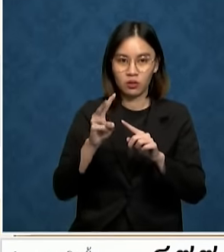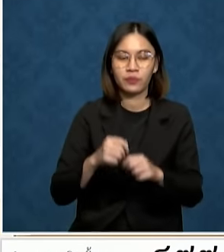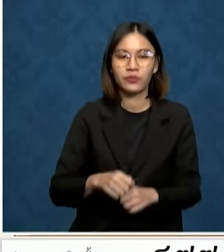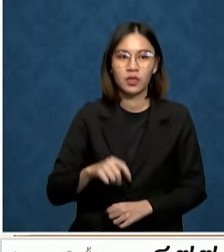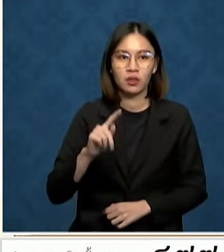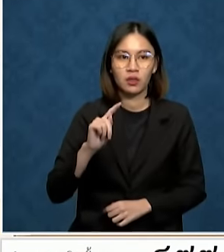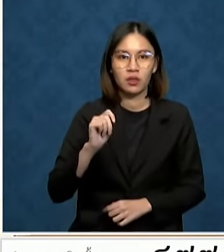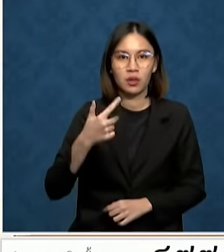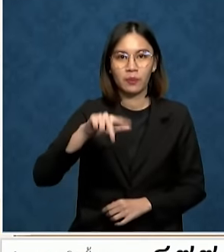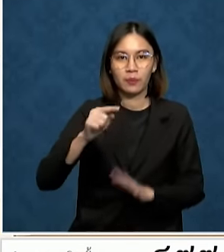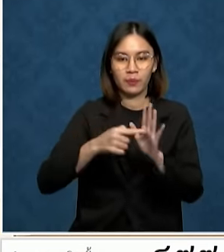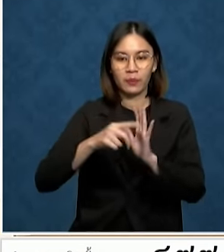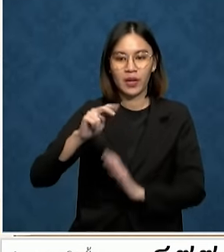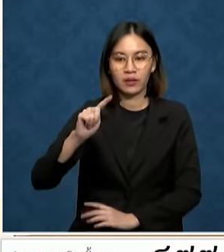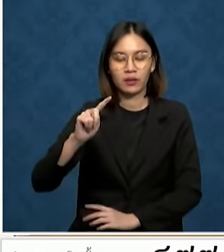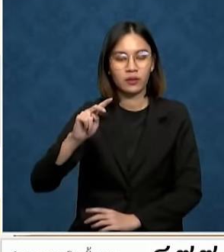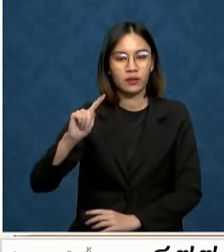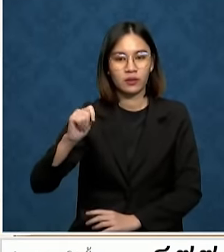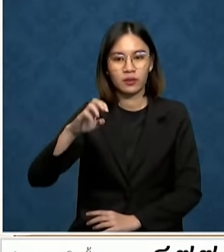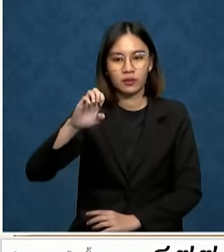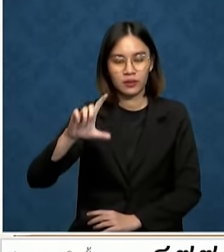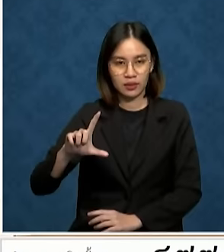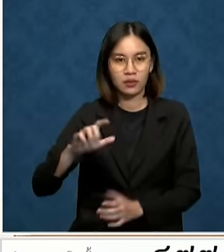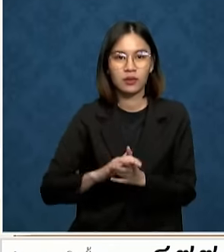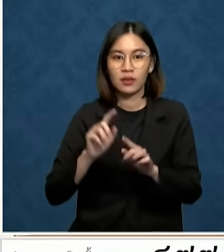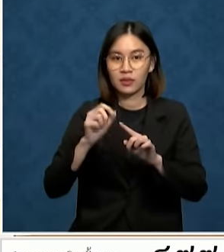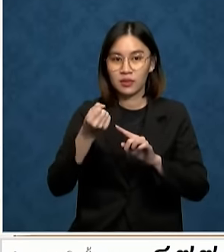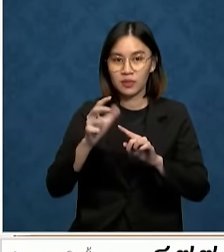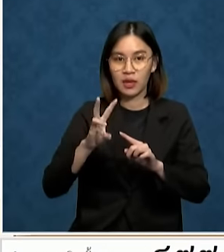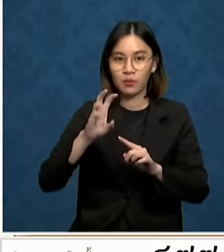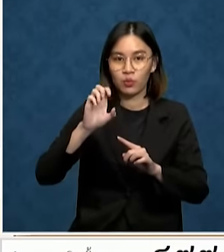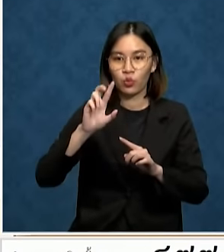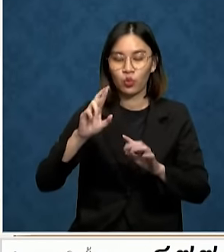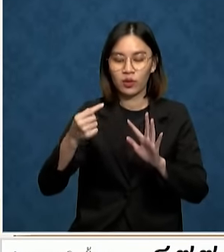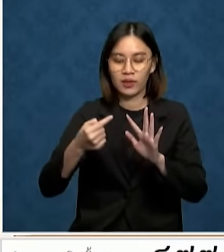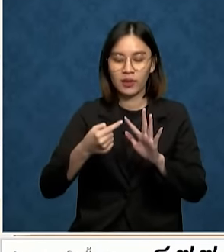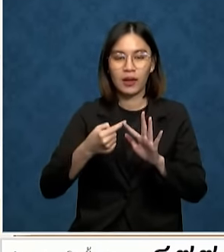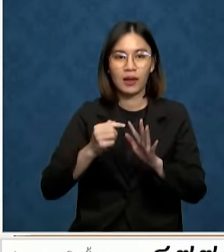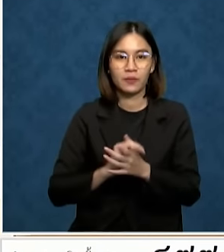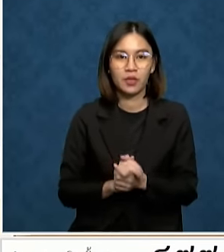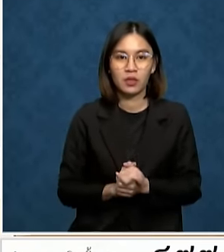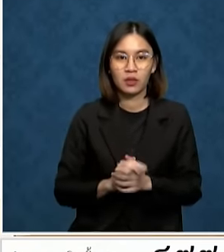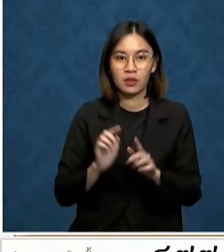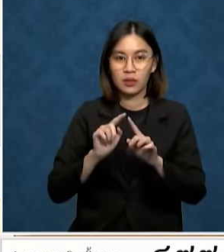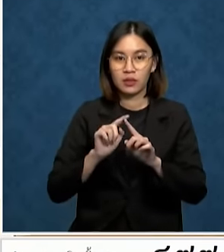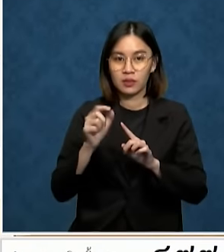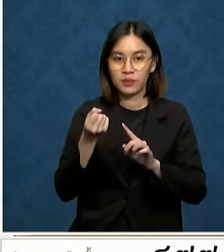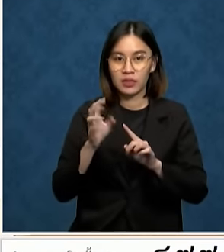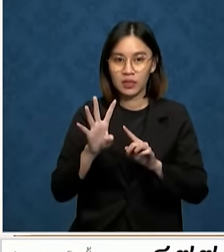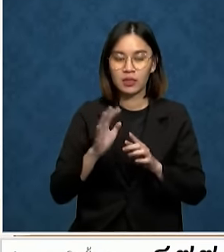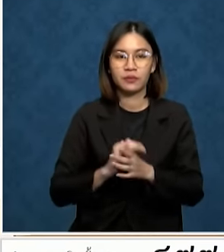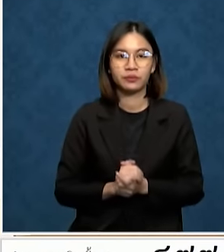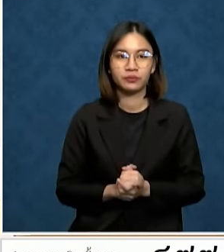ในพันทินน่วมเจิม13. ในวิลทีลพัทธรานน 14.